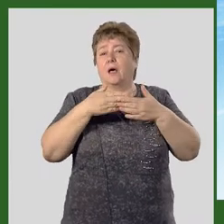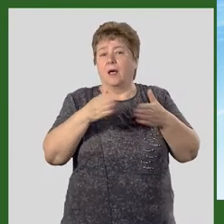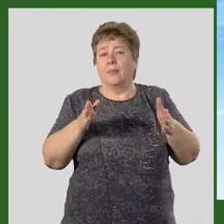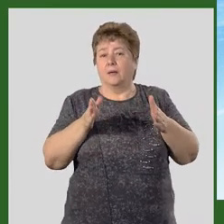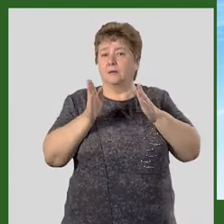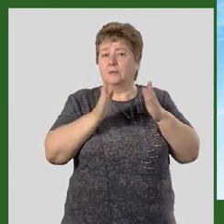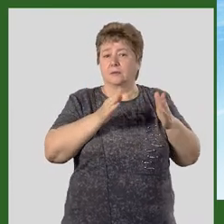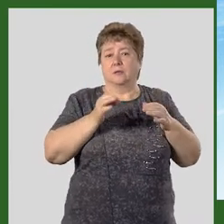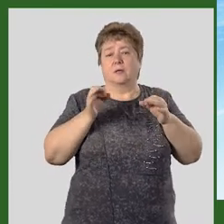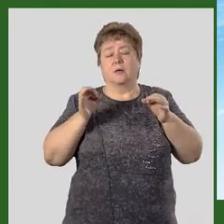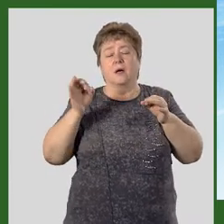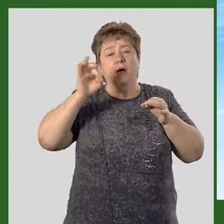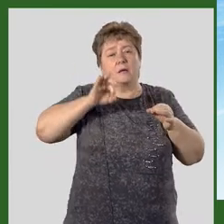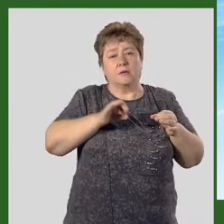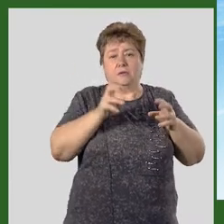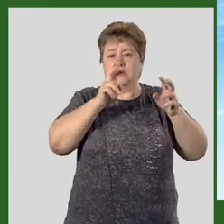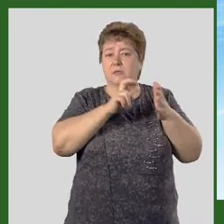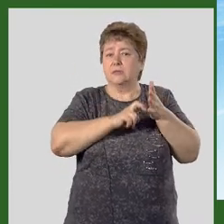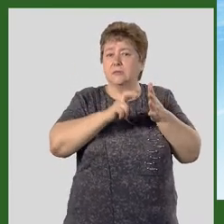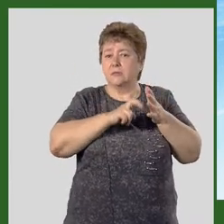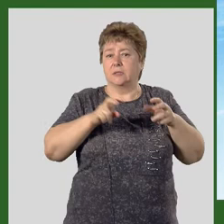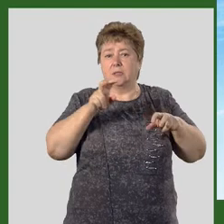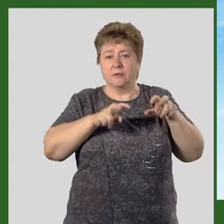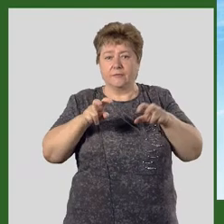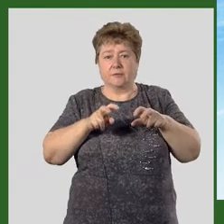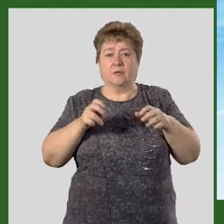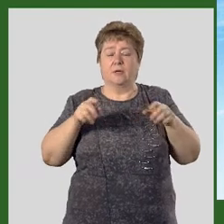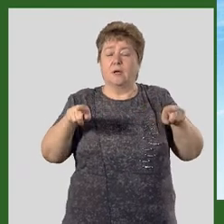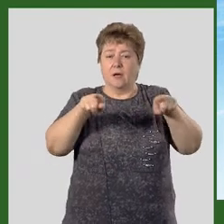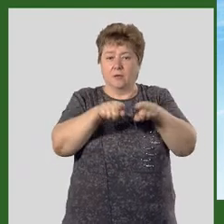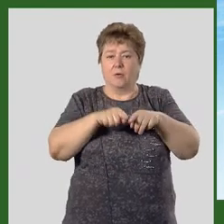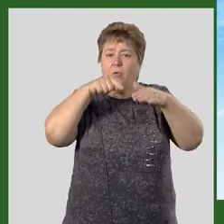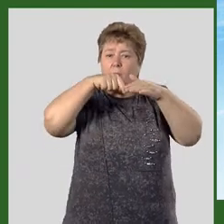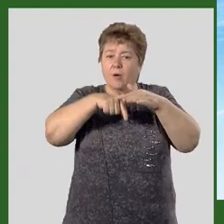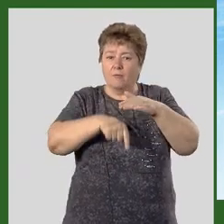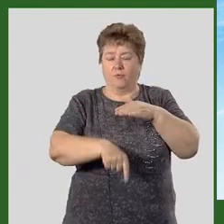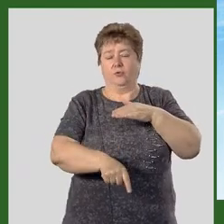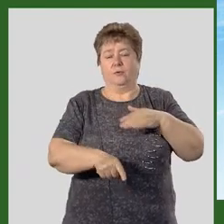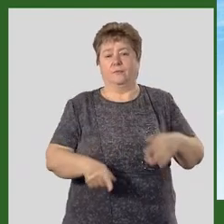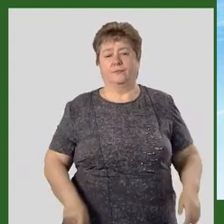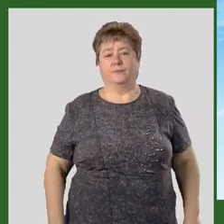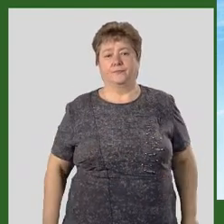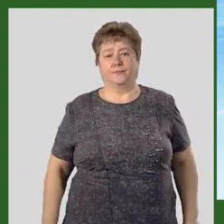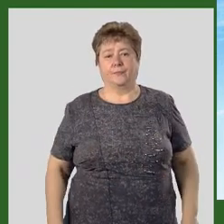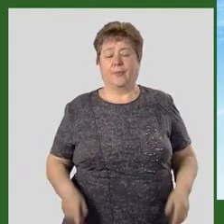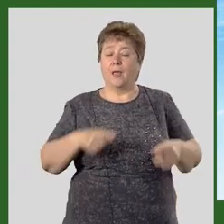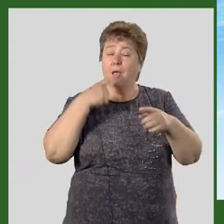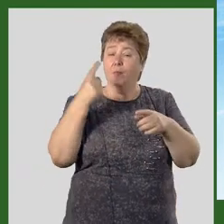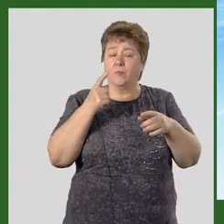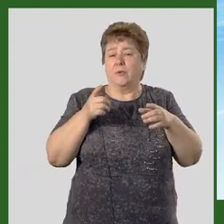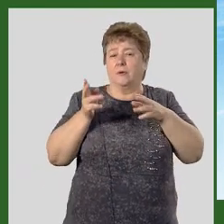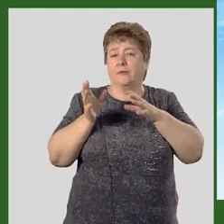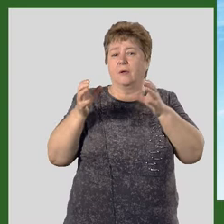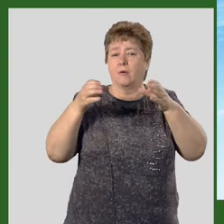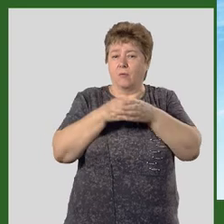системным океанографическим исследованиям, в том числе и глубоководным. Первая